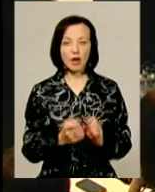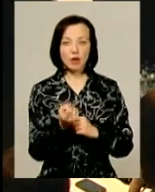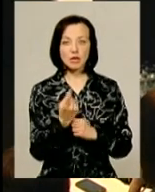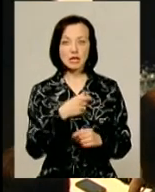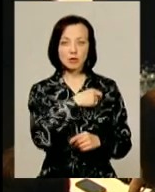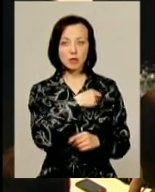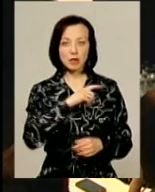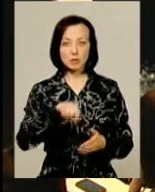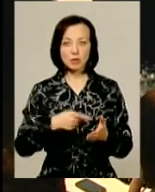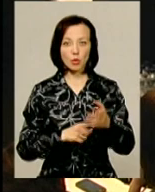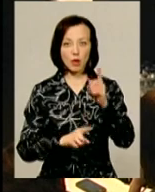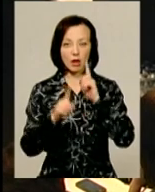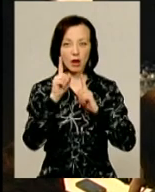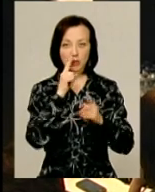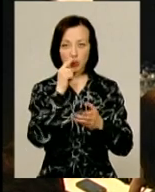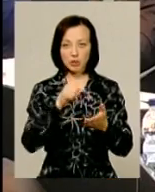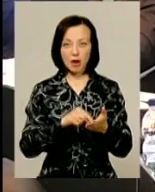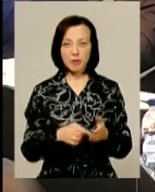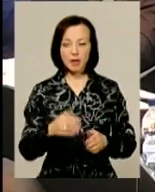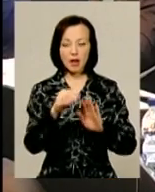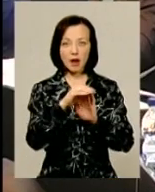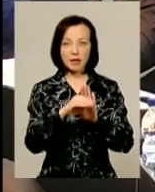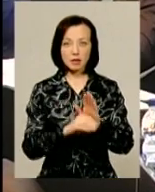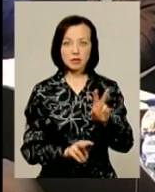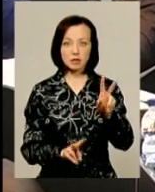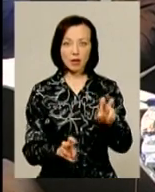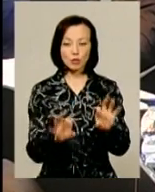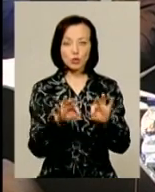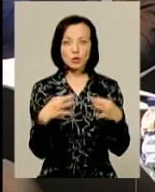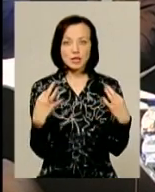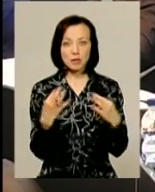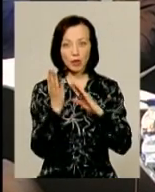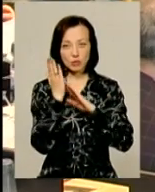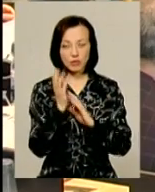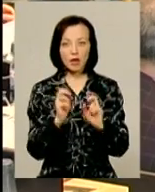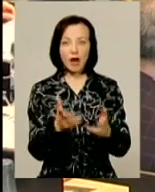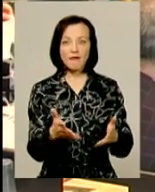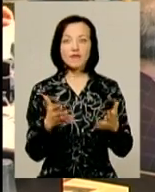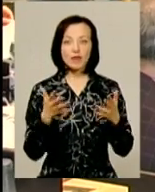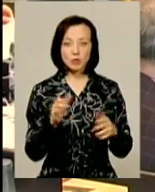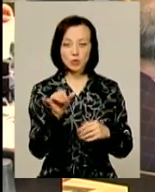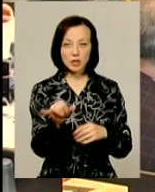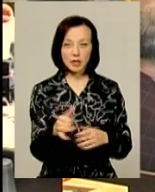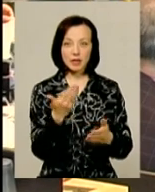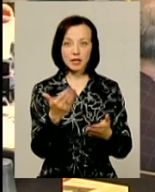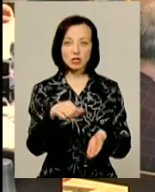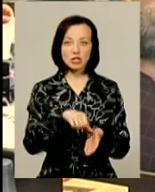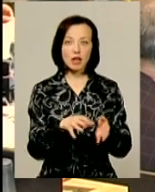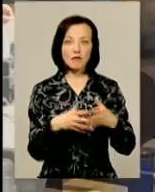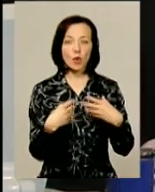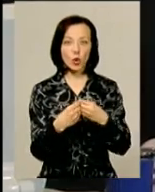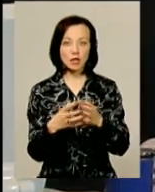11 депутатів Хмельницької міськради потрапили до рейтингу з назвою «Пустіть переночувати». Як виявилося, у них і в їхніх членів